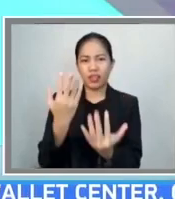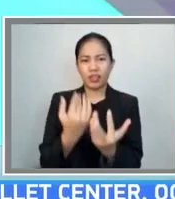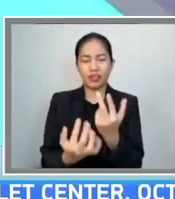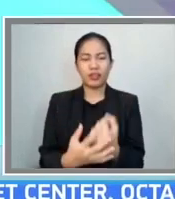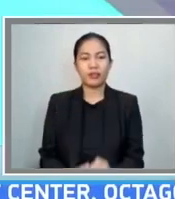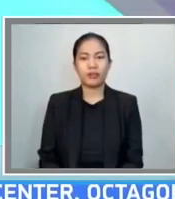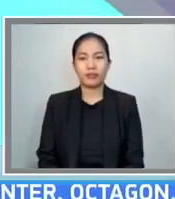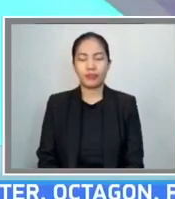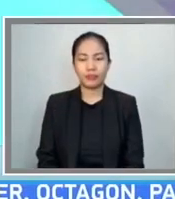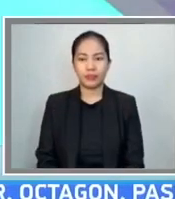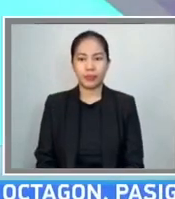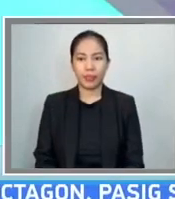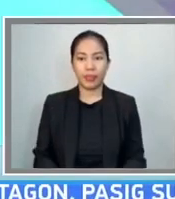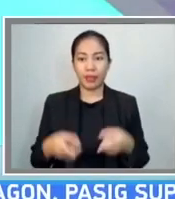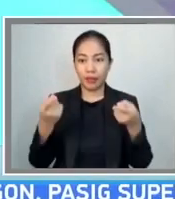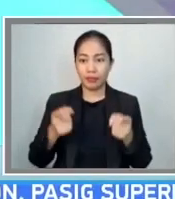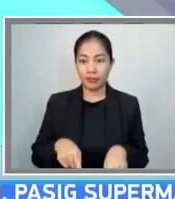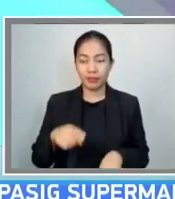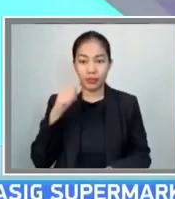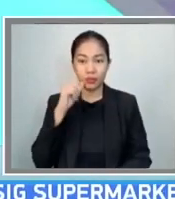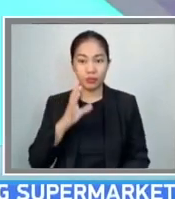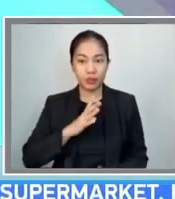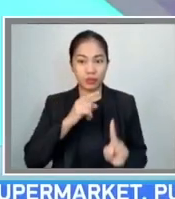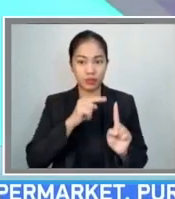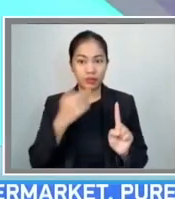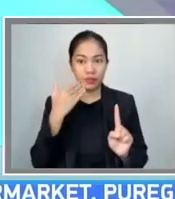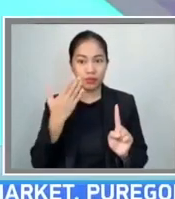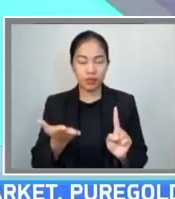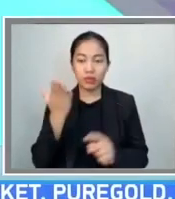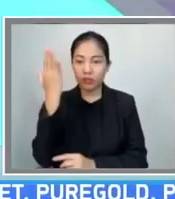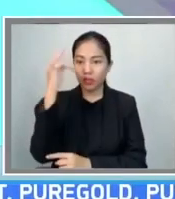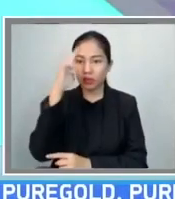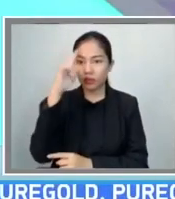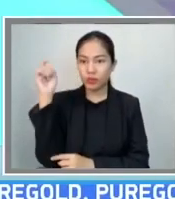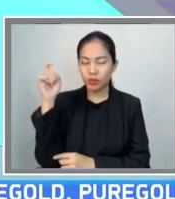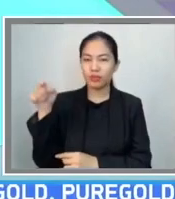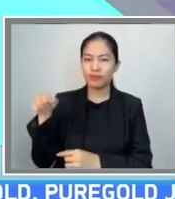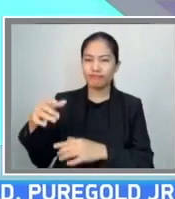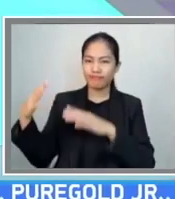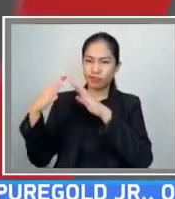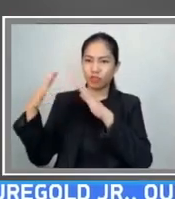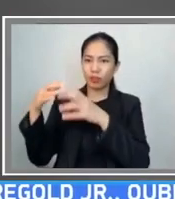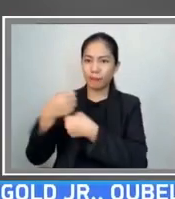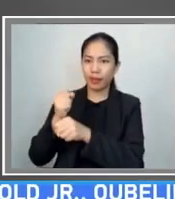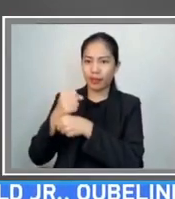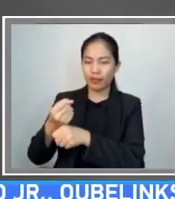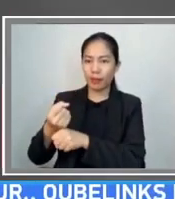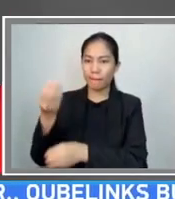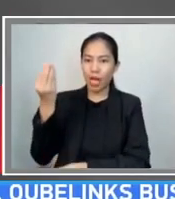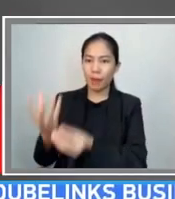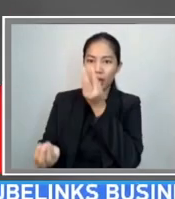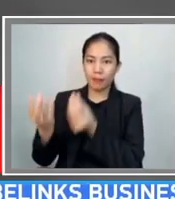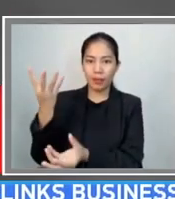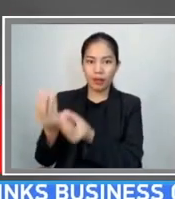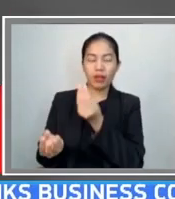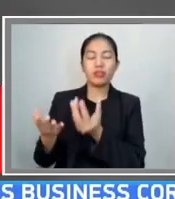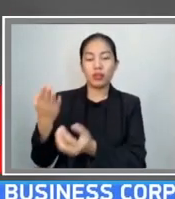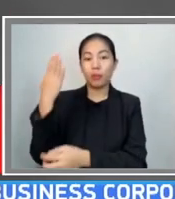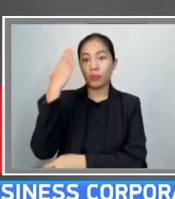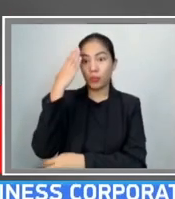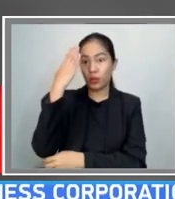Patay ang isang babae sa pagsabog sa isang pagawaan ng paputok sa Bukawi, Bulacan. Kinilala ang biktima na si Riza